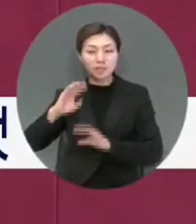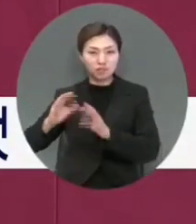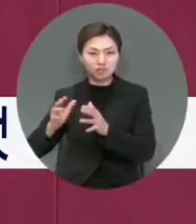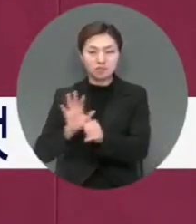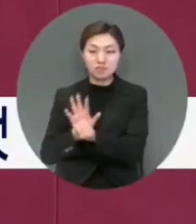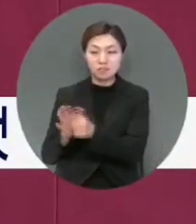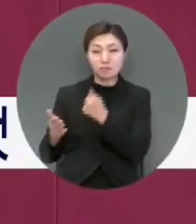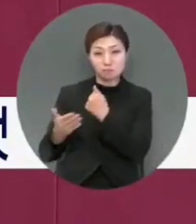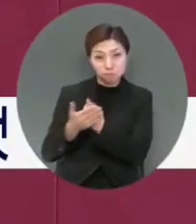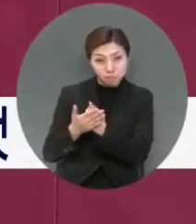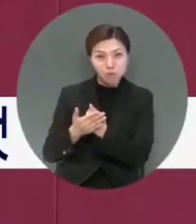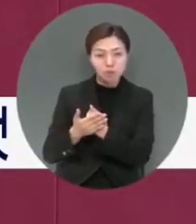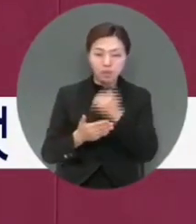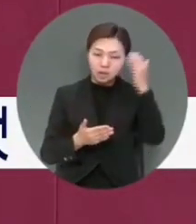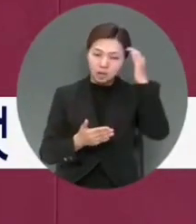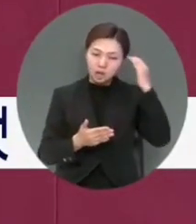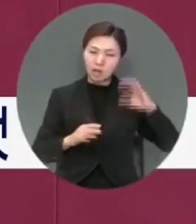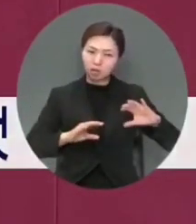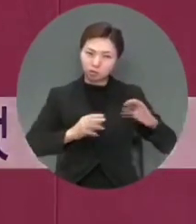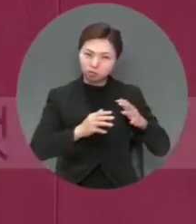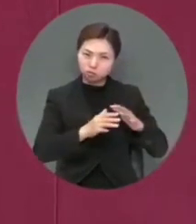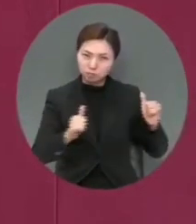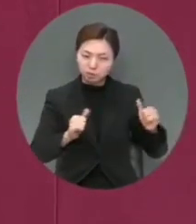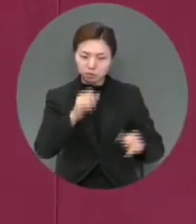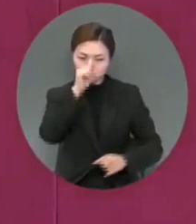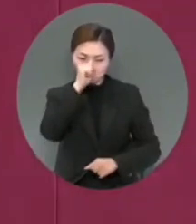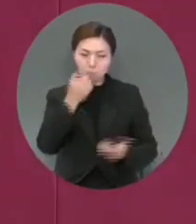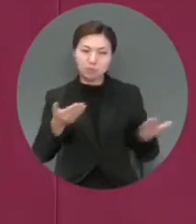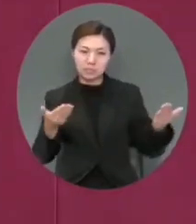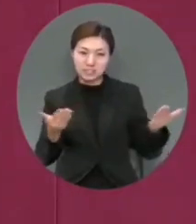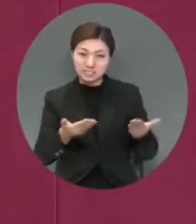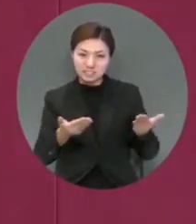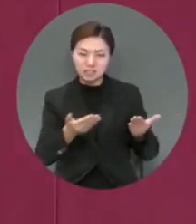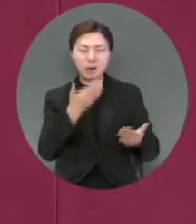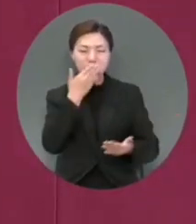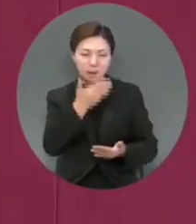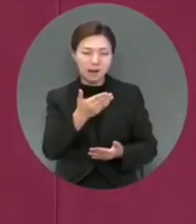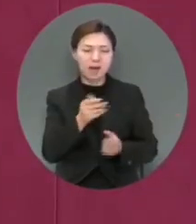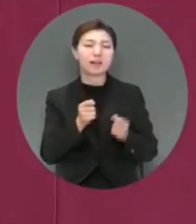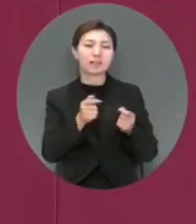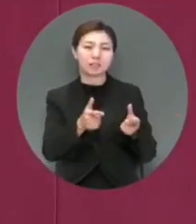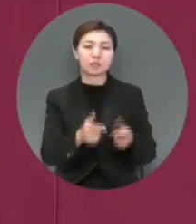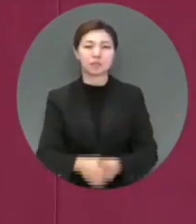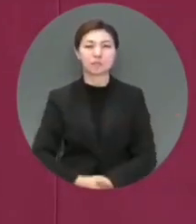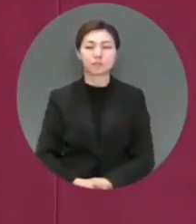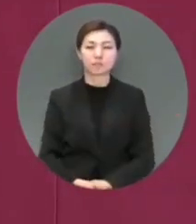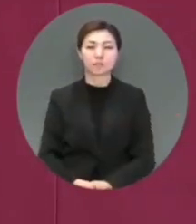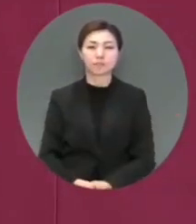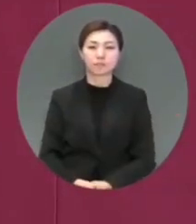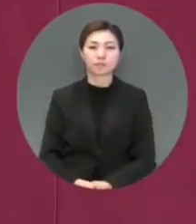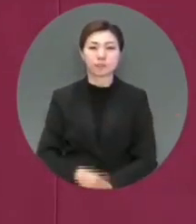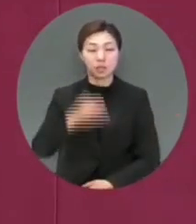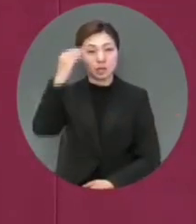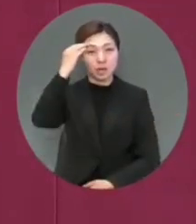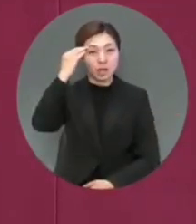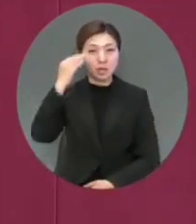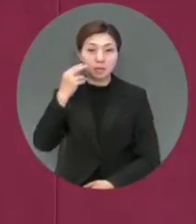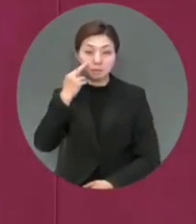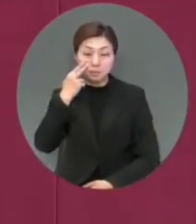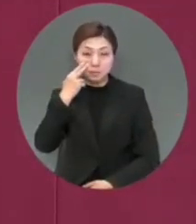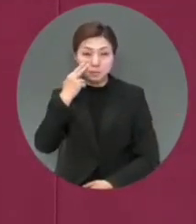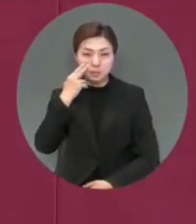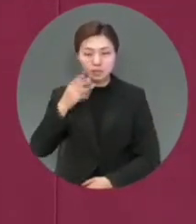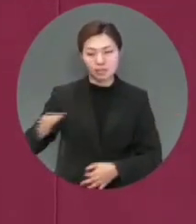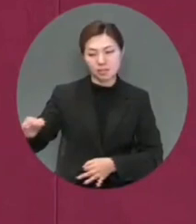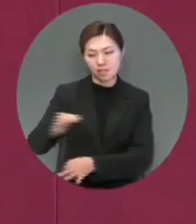기회와 일자리를 제공할 것입니다. 한일 양국의 경제 협력과 비즈니스가 이제